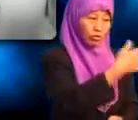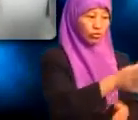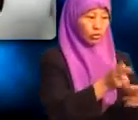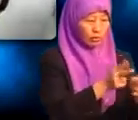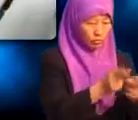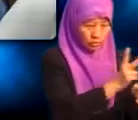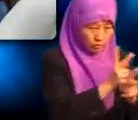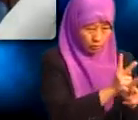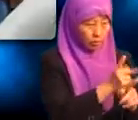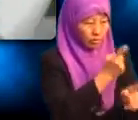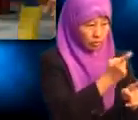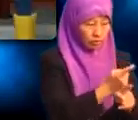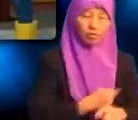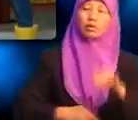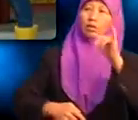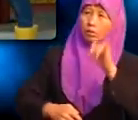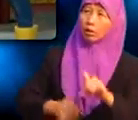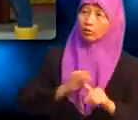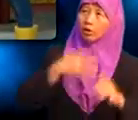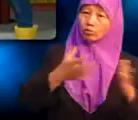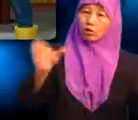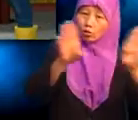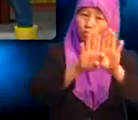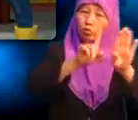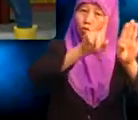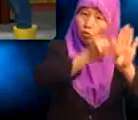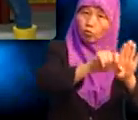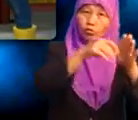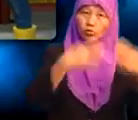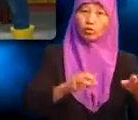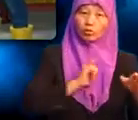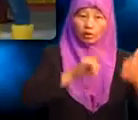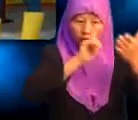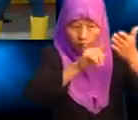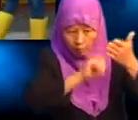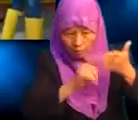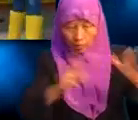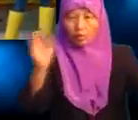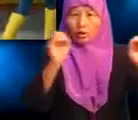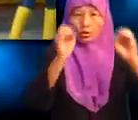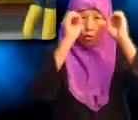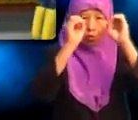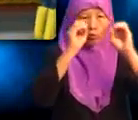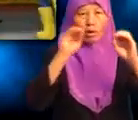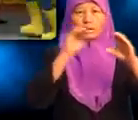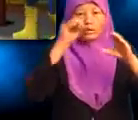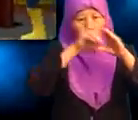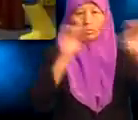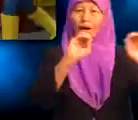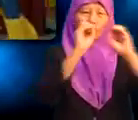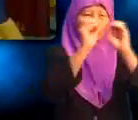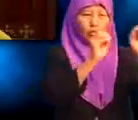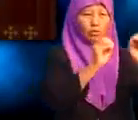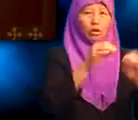menjaganya, kan? Sudah, Tok. Saya dah kunci elok-elok store tu. Saya dah periksa. Memang tiada lubang-lubang untuk tikus tu masuk.